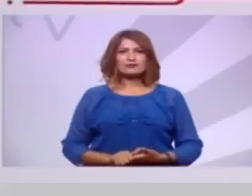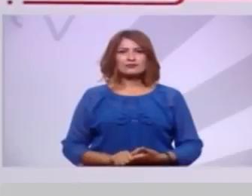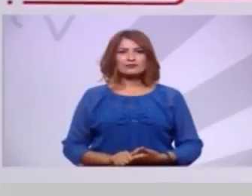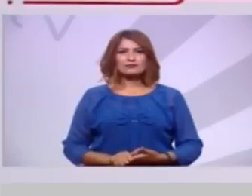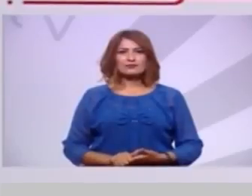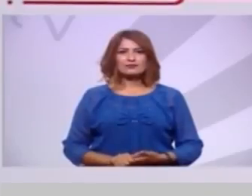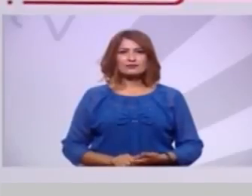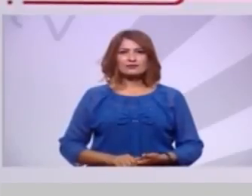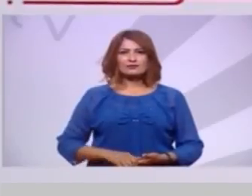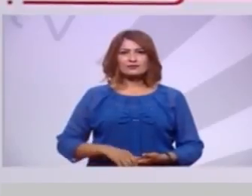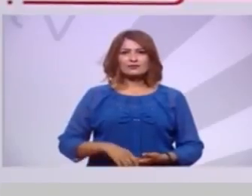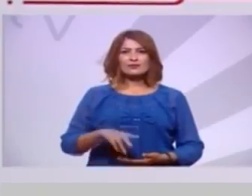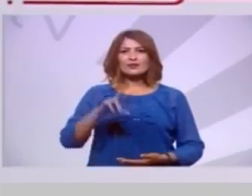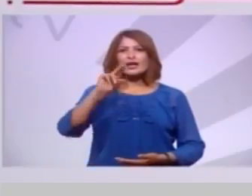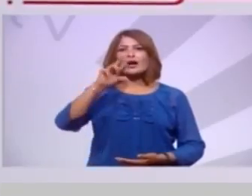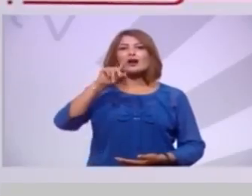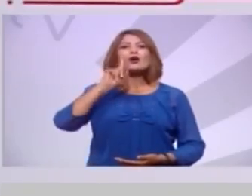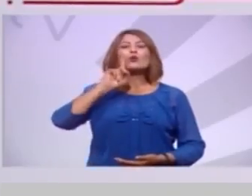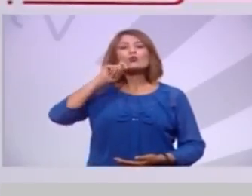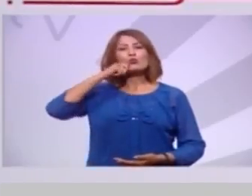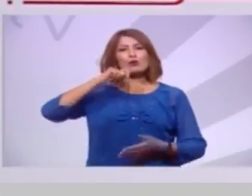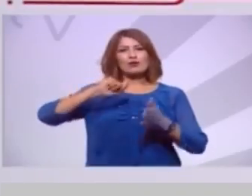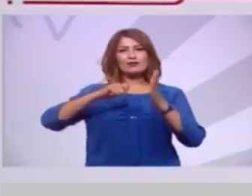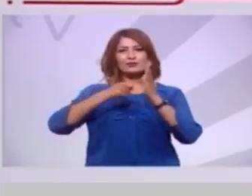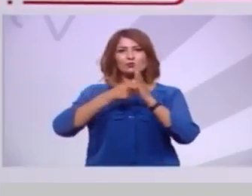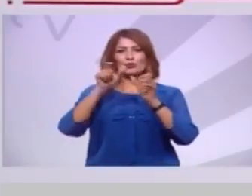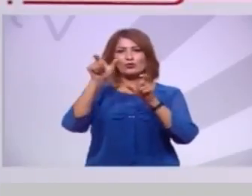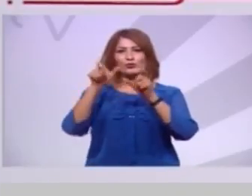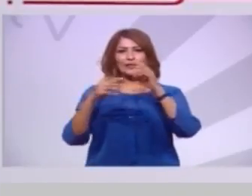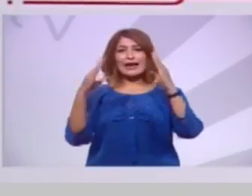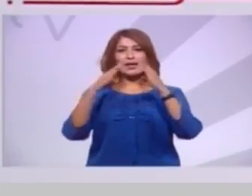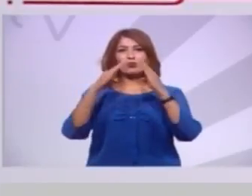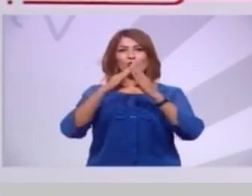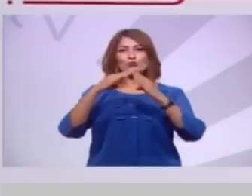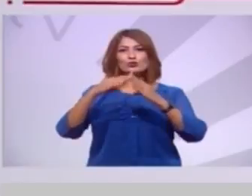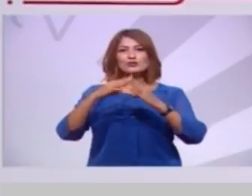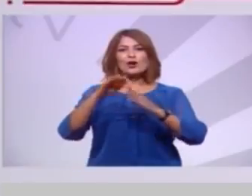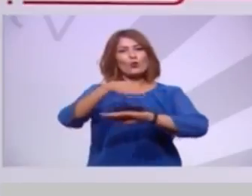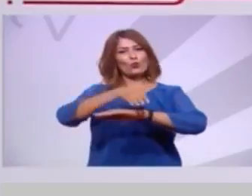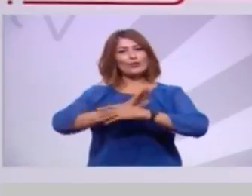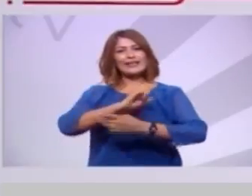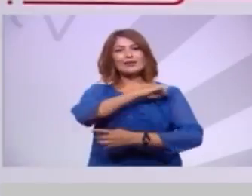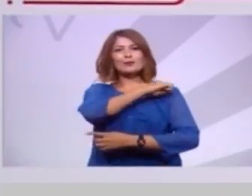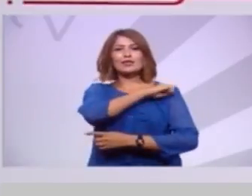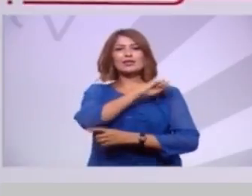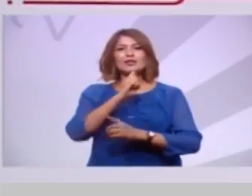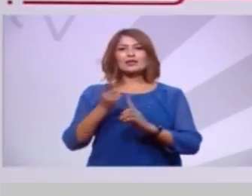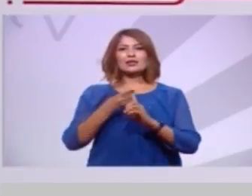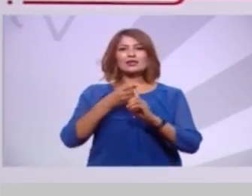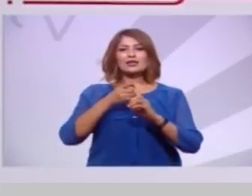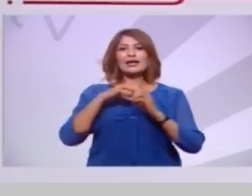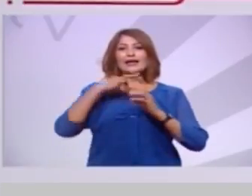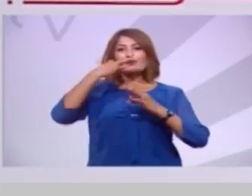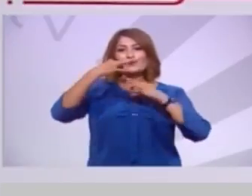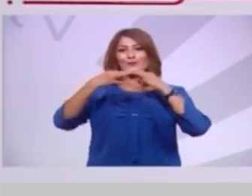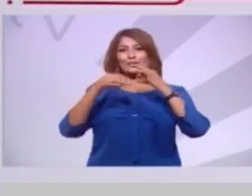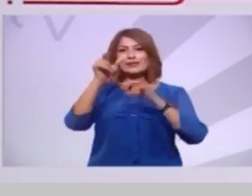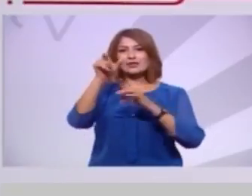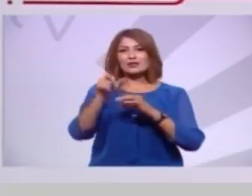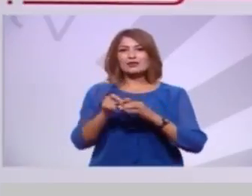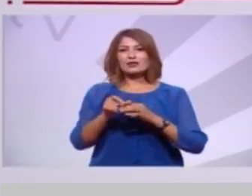ايها الاخوه ايتها الاخوات يا اهالينا بولايه مدنين ان ترشح على قائمه